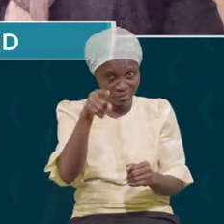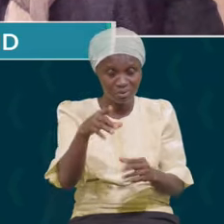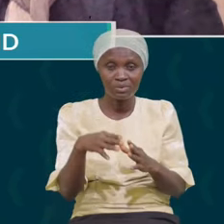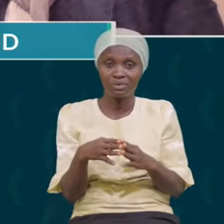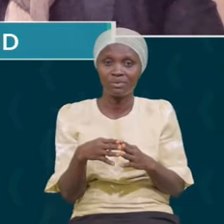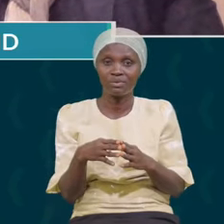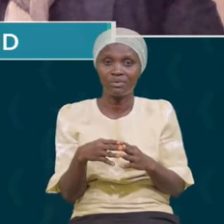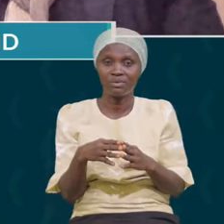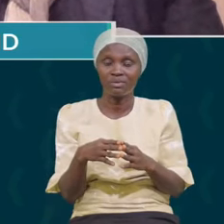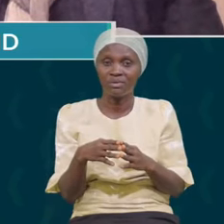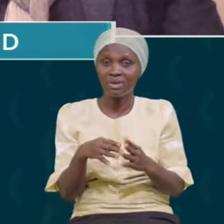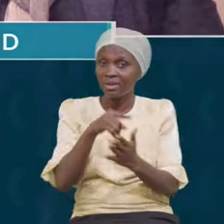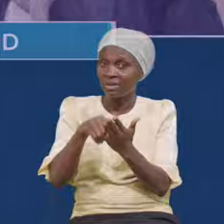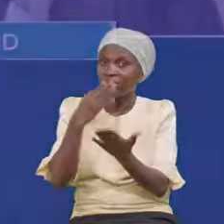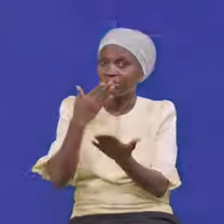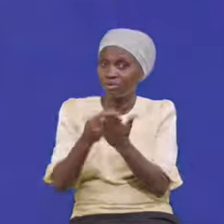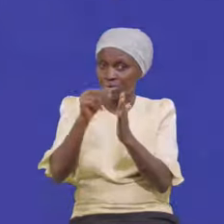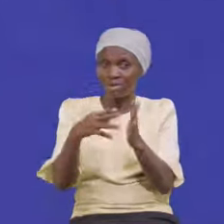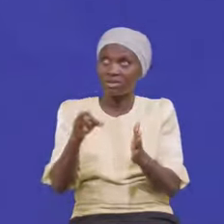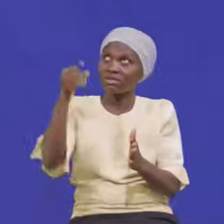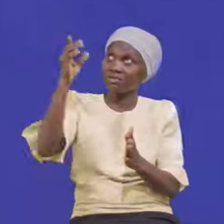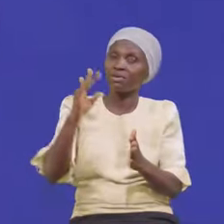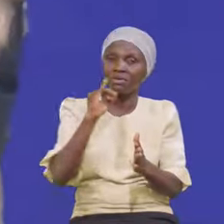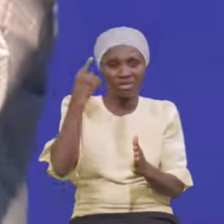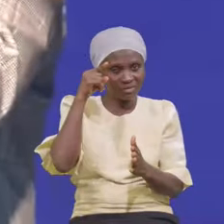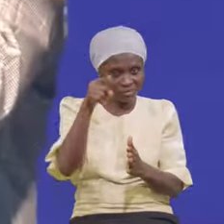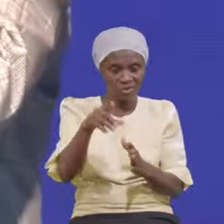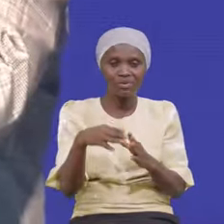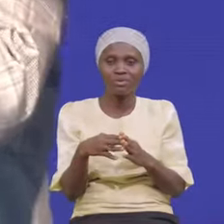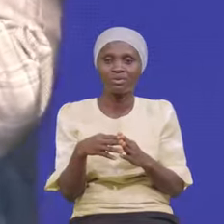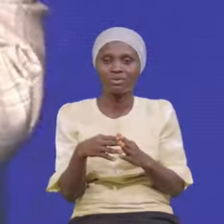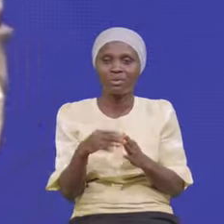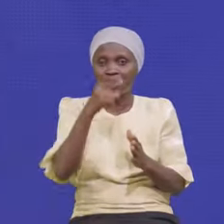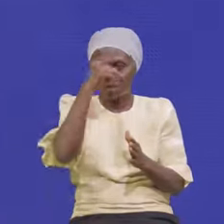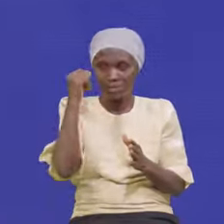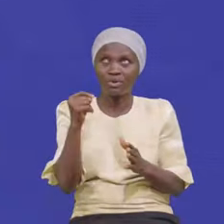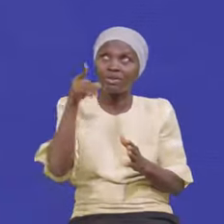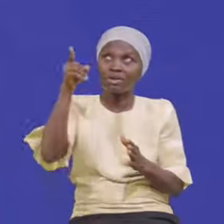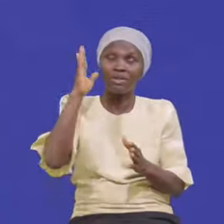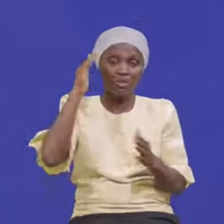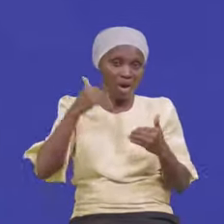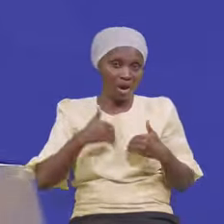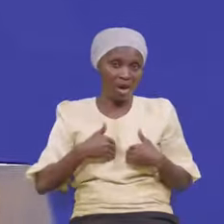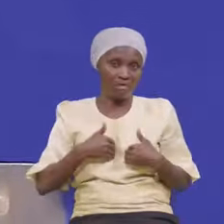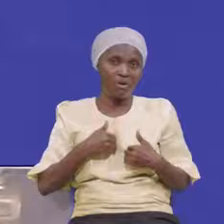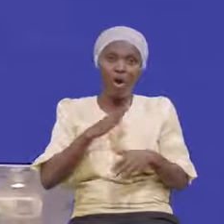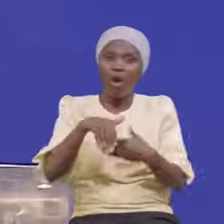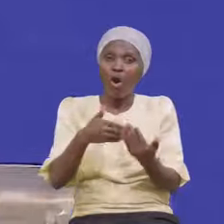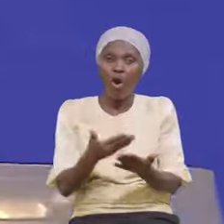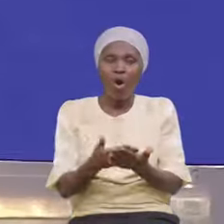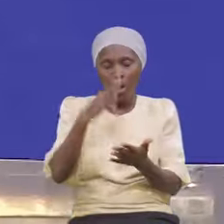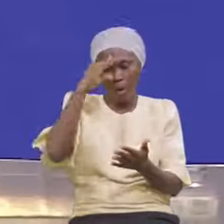మీ కోసమే. His goodness of God is for you. దేవుని మంచితనం మీ కోసమే. Because you will have all men. ఎందుకంటే